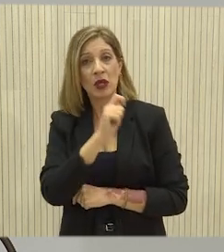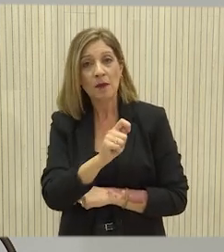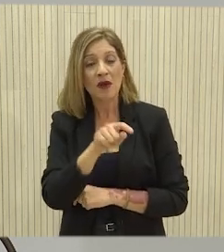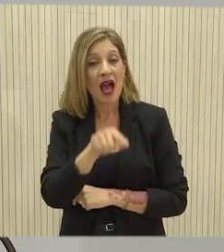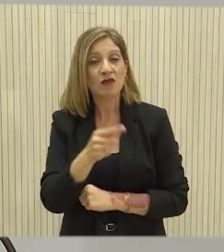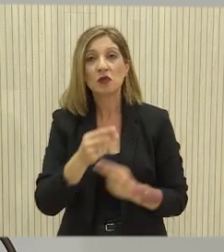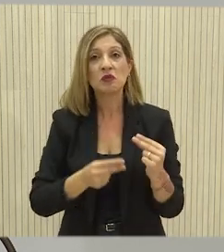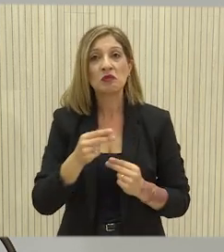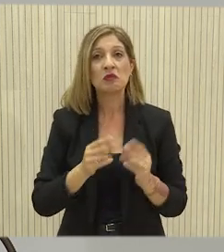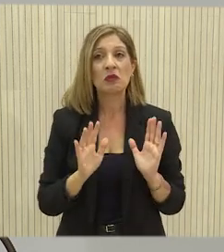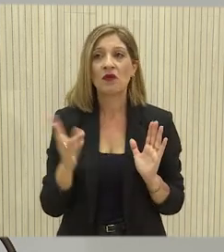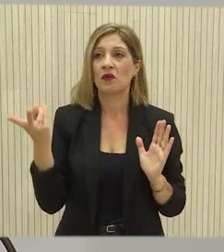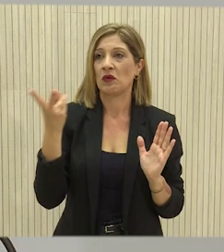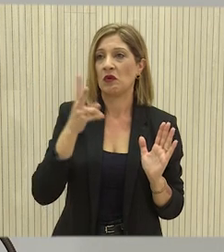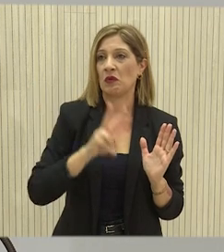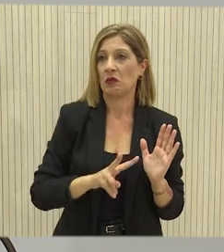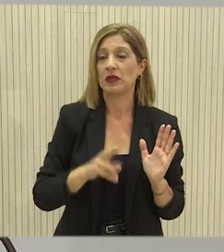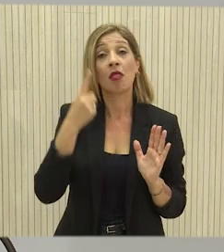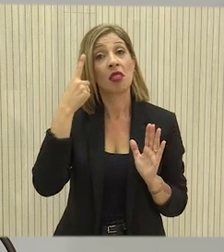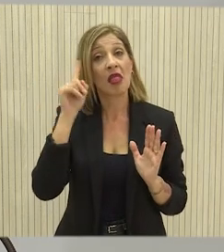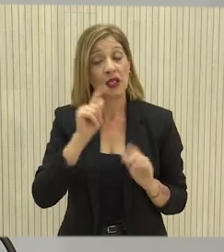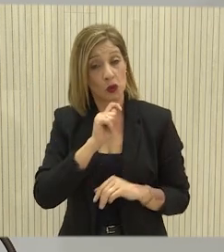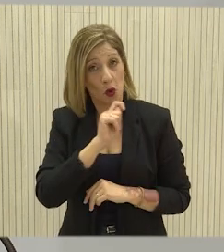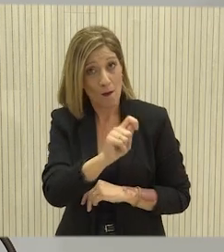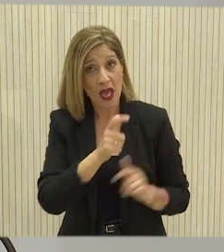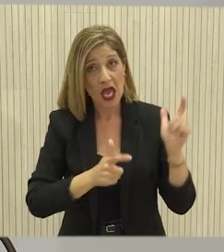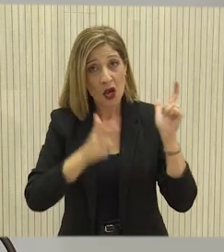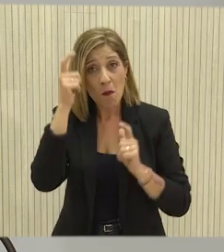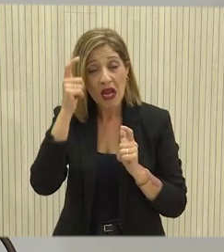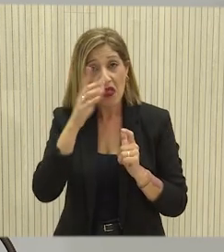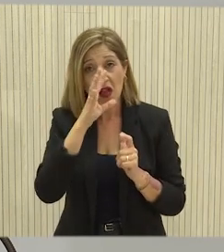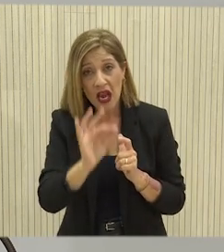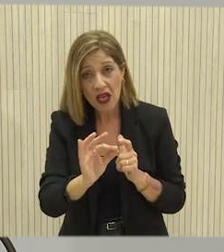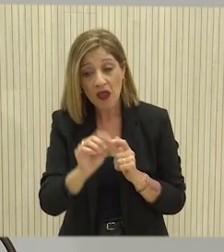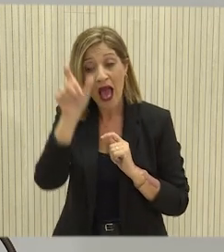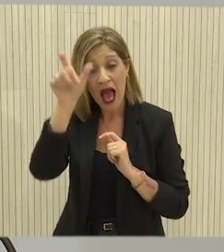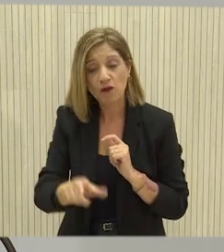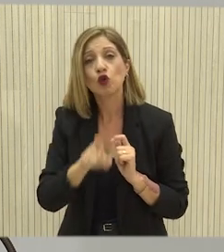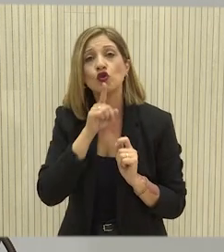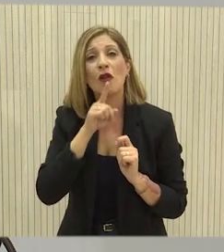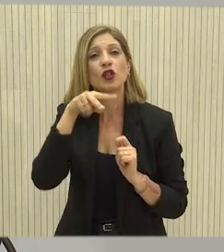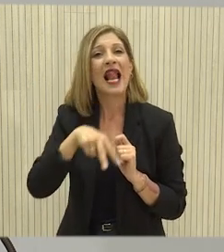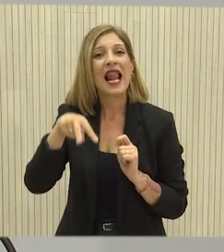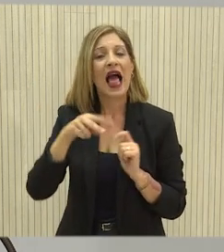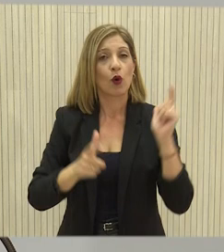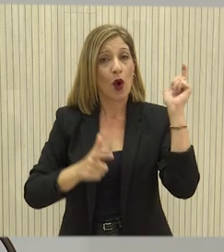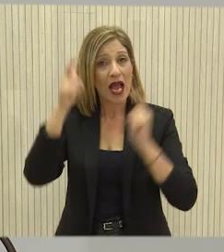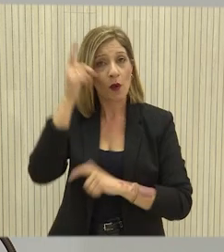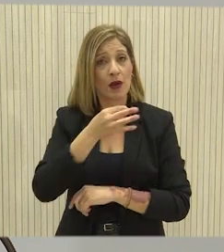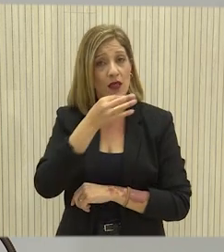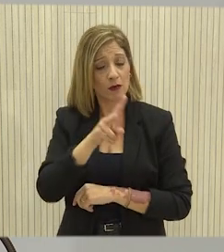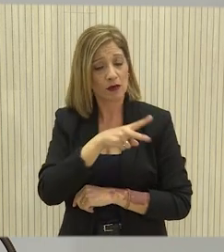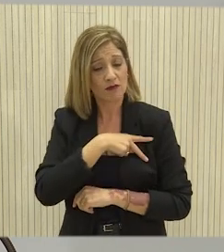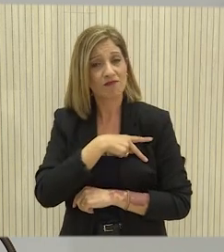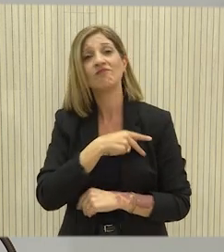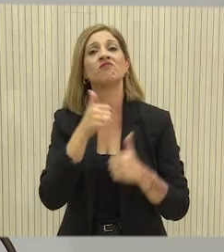συναντήληψη? Δεν γνωρίζω αν το έχουν μεταφέρει στον κύριο Λακουρά. Αυτό που γνωρίζω ότι ο ίδιος ο κύριος Λακουρά χθες χαιρέτησε